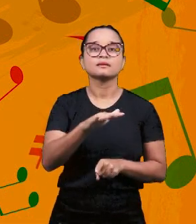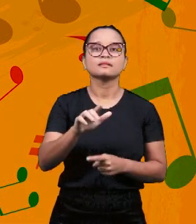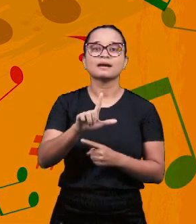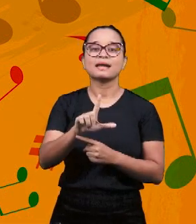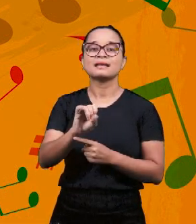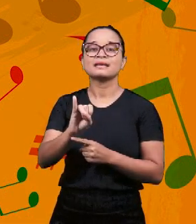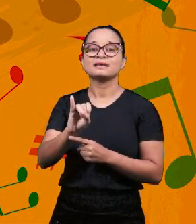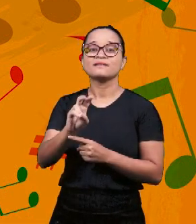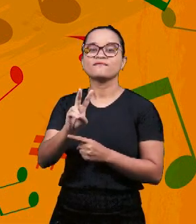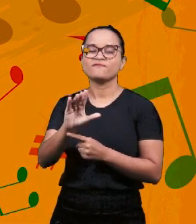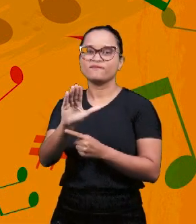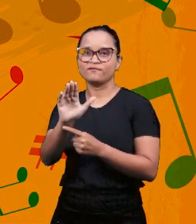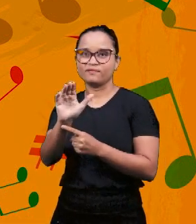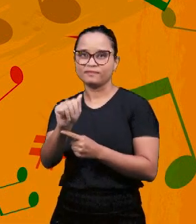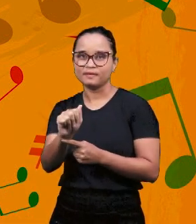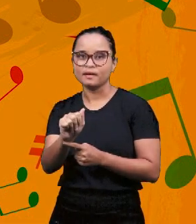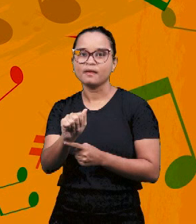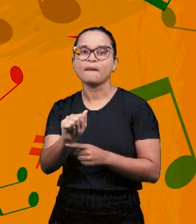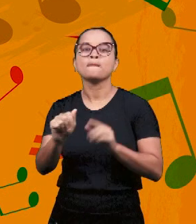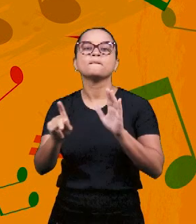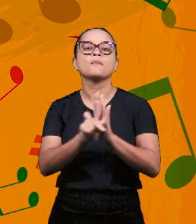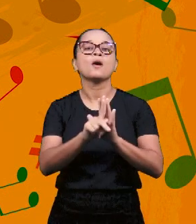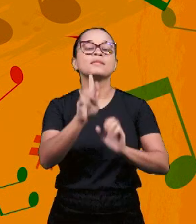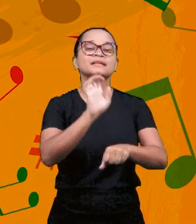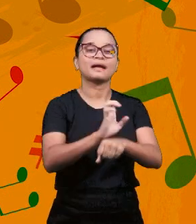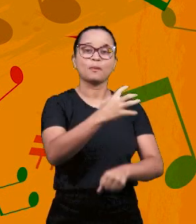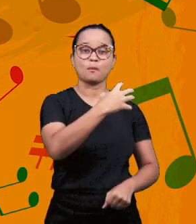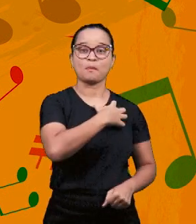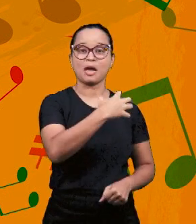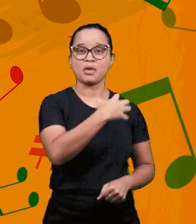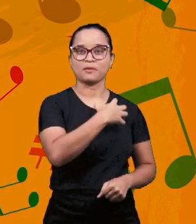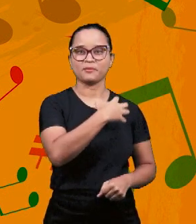L'intermédiaire Lívia d'Ibirapuã, Bahia.